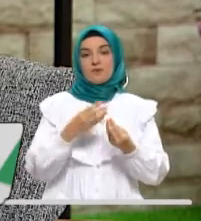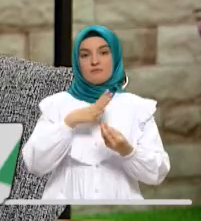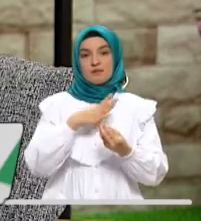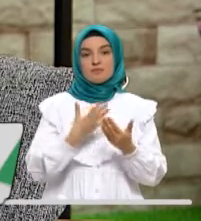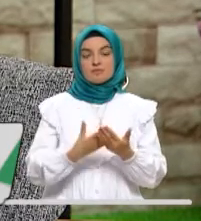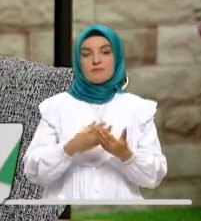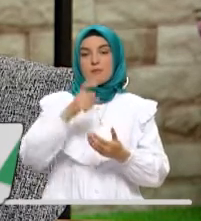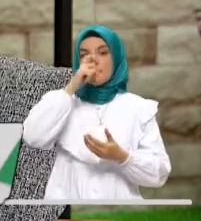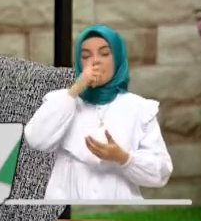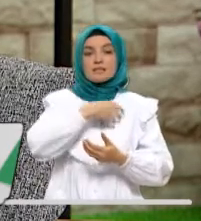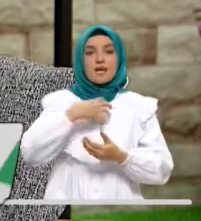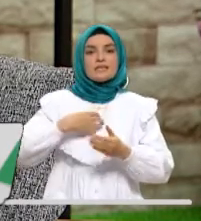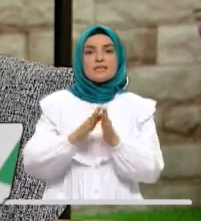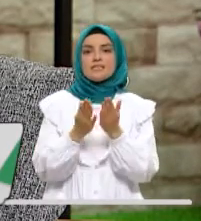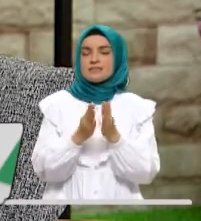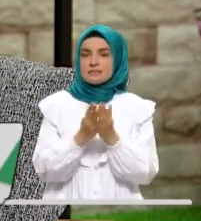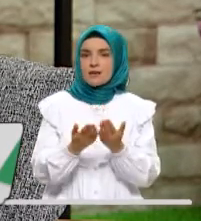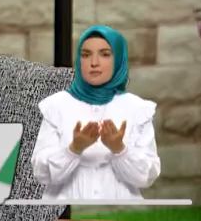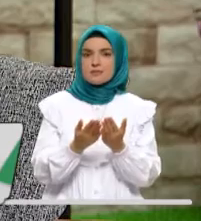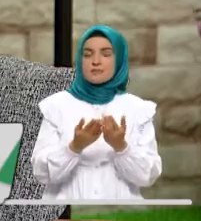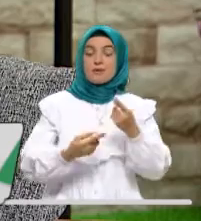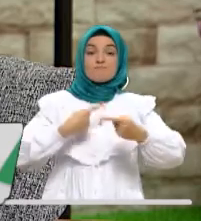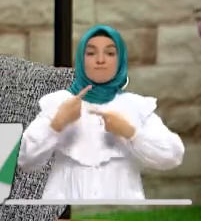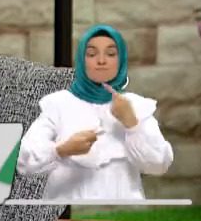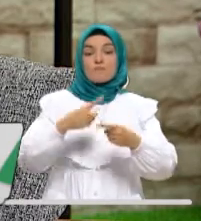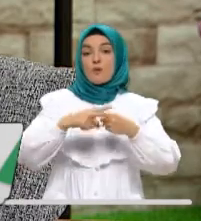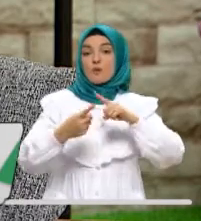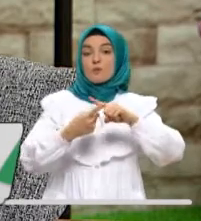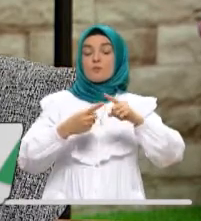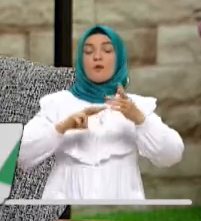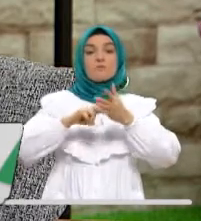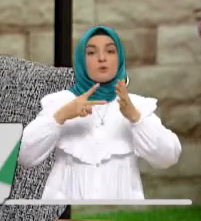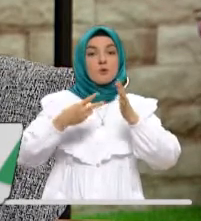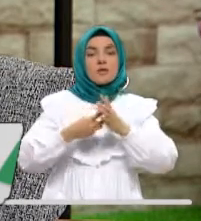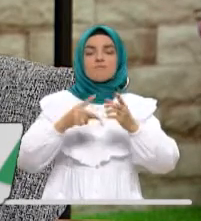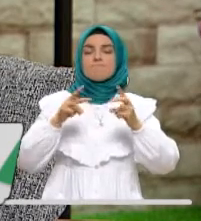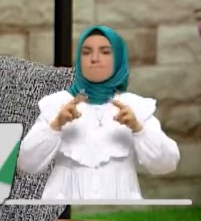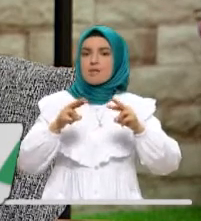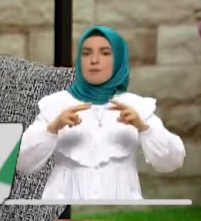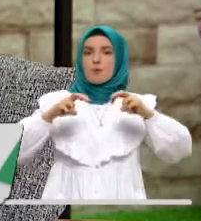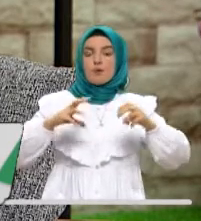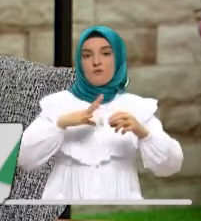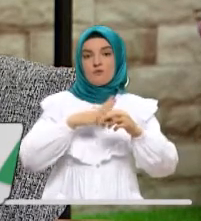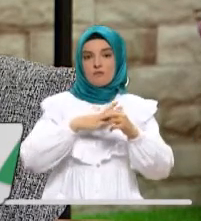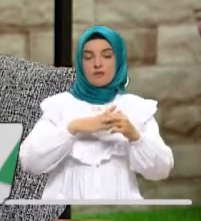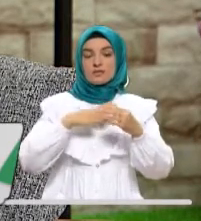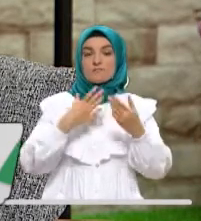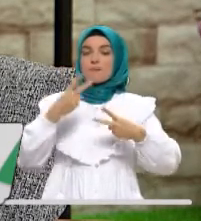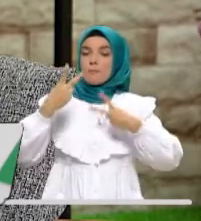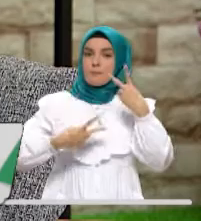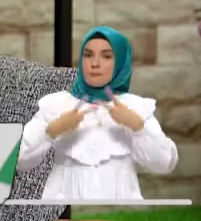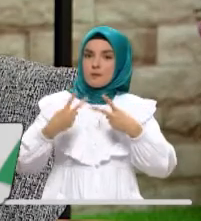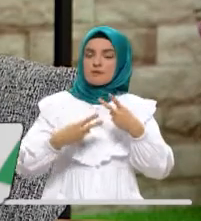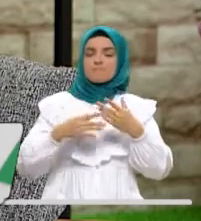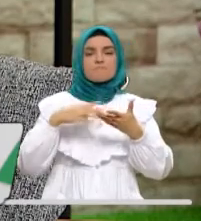padişah anaları kitaplarında işte devşirmeler, Osmanlı'yı yönettiler vesaire gibi mevzular söz konusu olmuş. Bazı gelişi